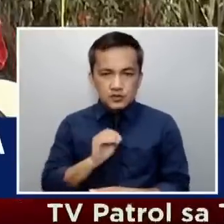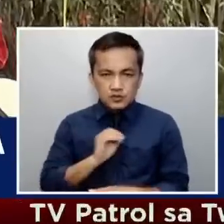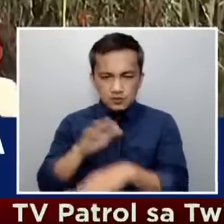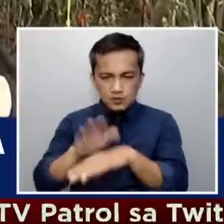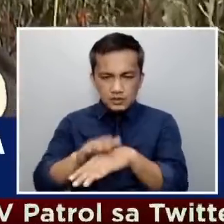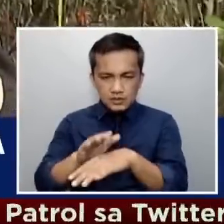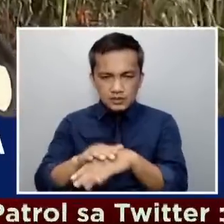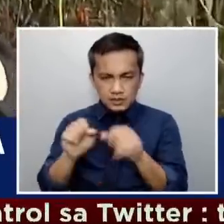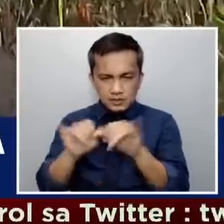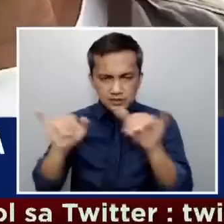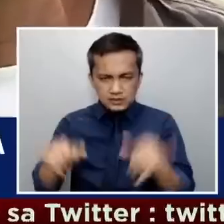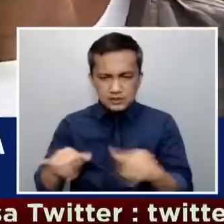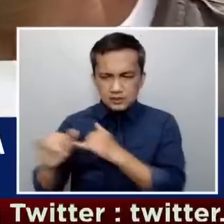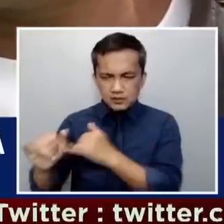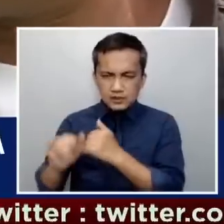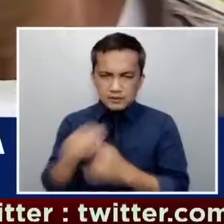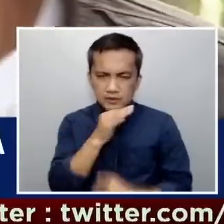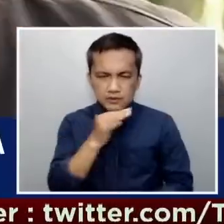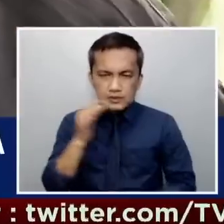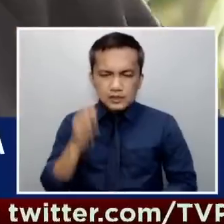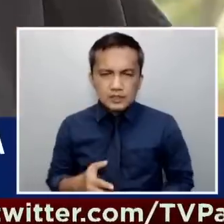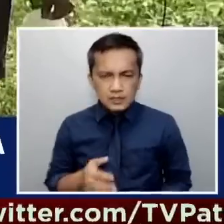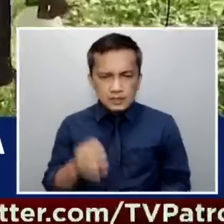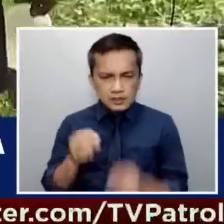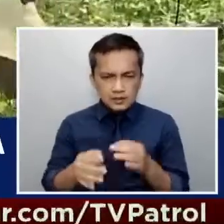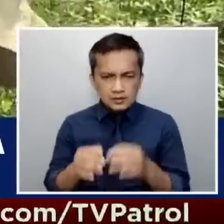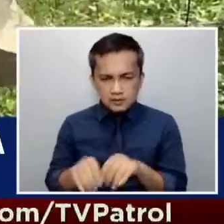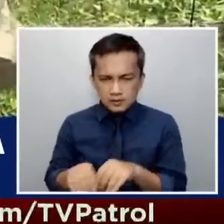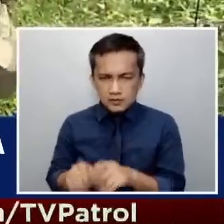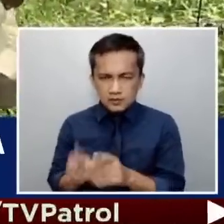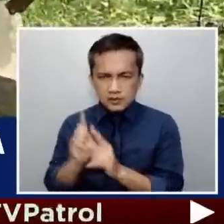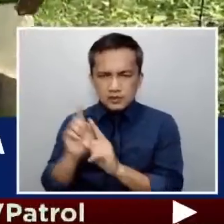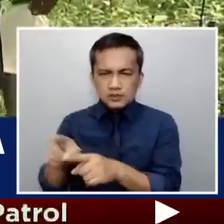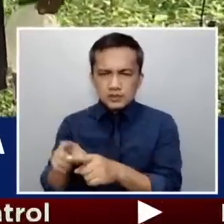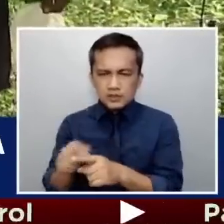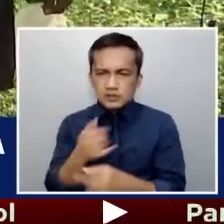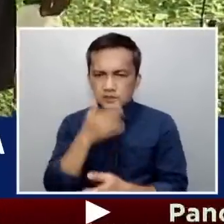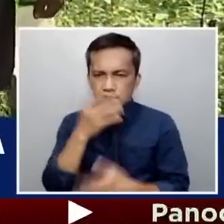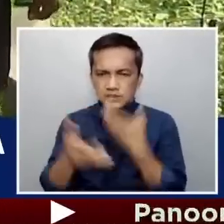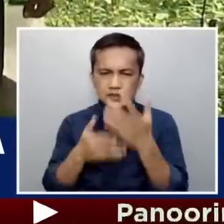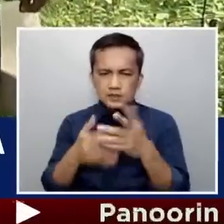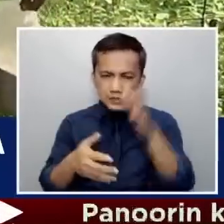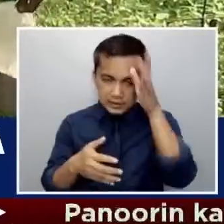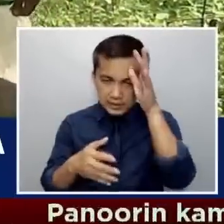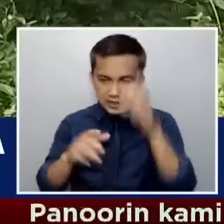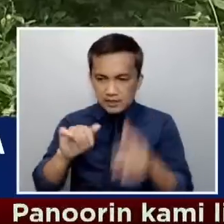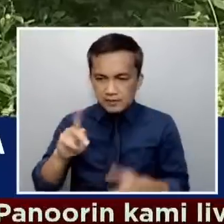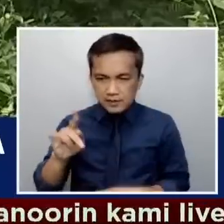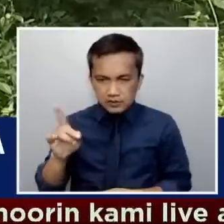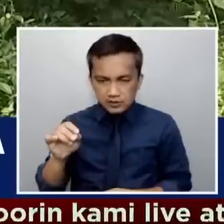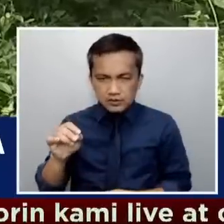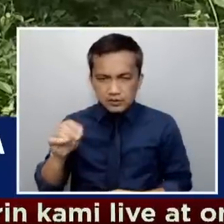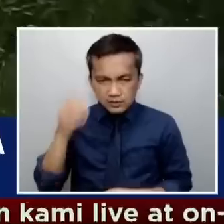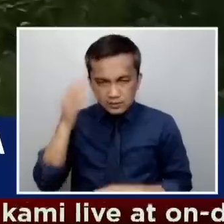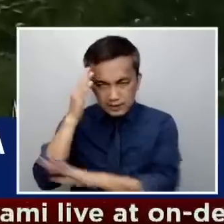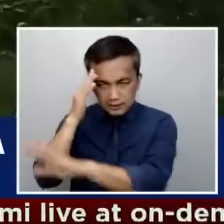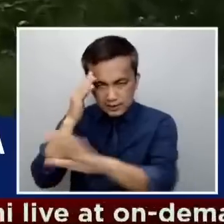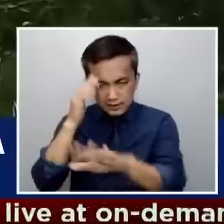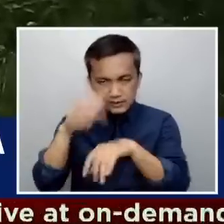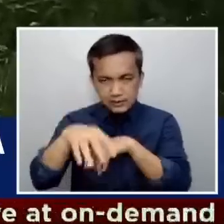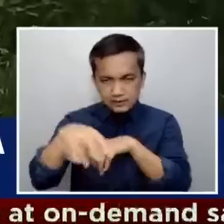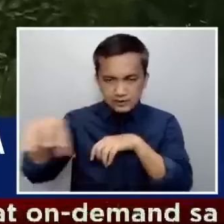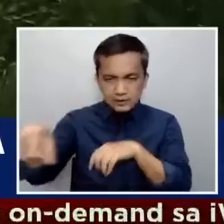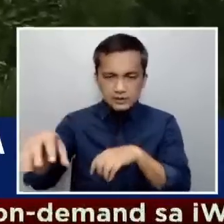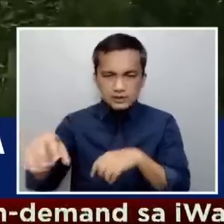ng mga kapwa magsasaka. Kapag nasa taniman na, sumisigaw ng ilang beses si Tatay Amado para malaman ng ilang magsasaka na